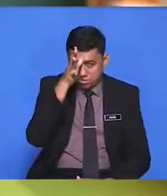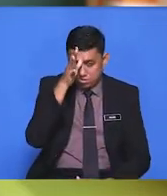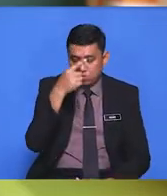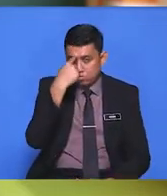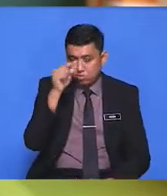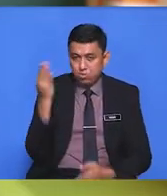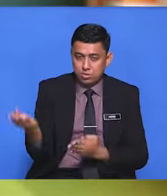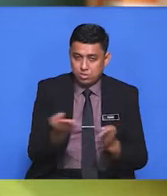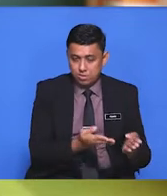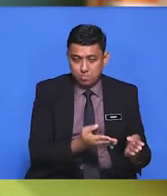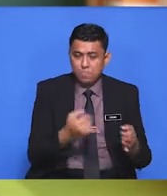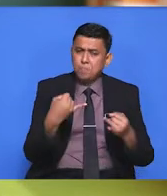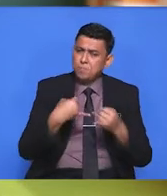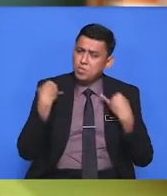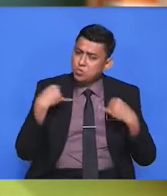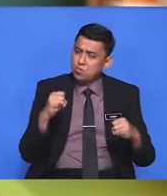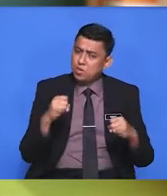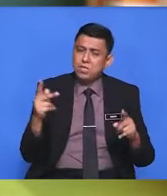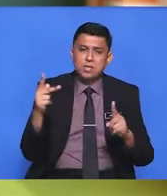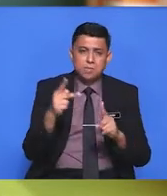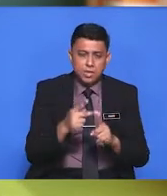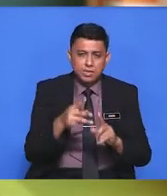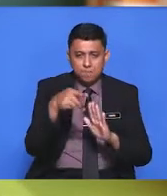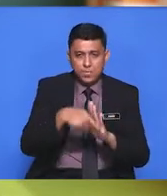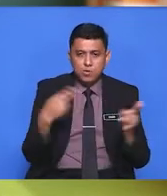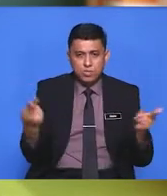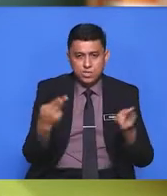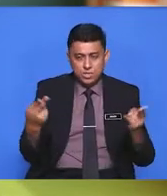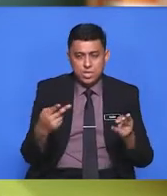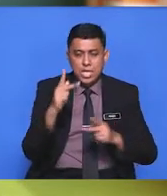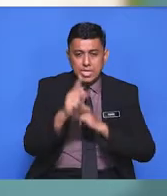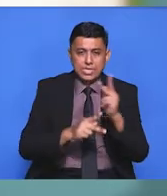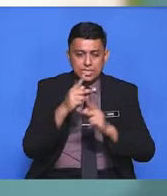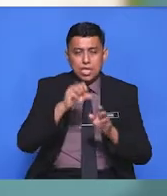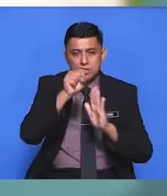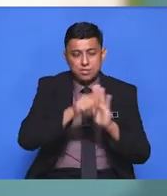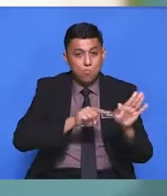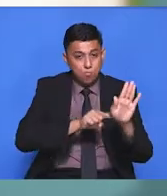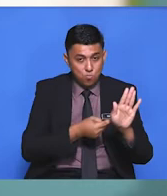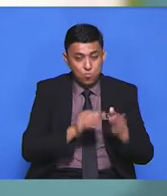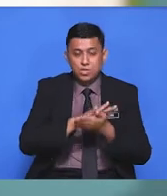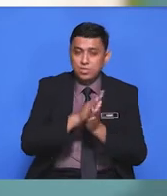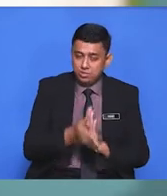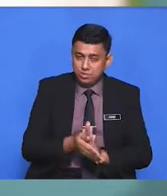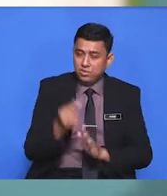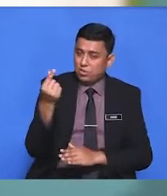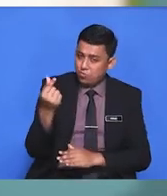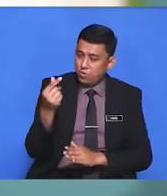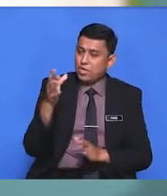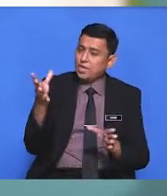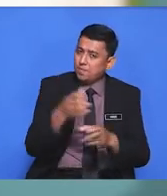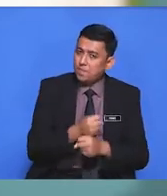membawa dan menjualnya kepada pengusaha kita semula. Jadi, duit yang